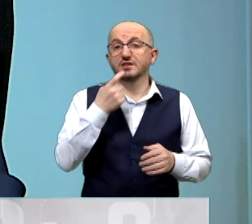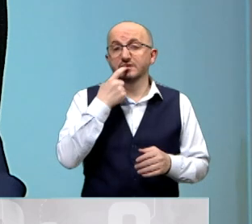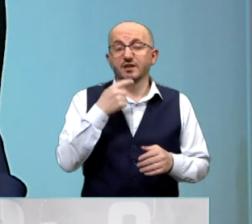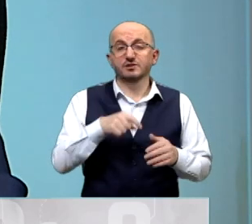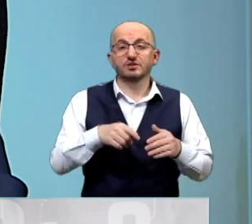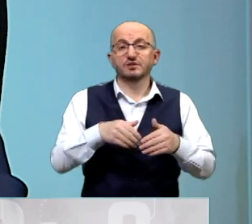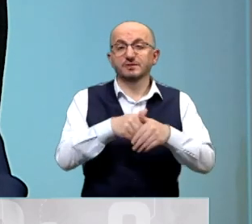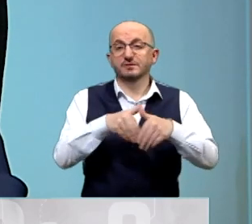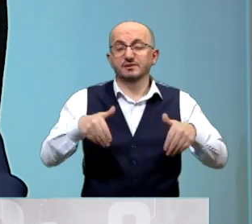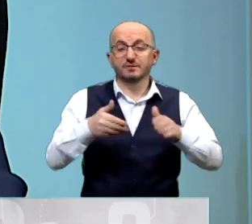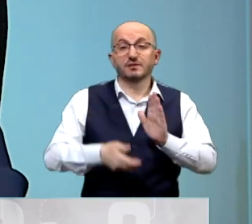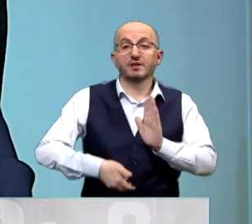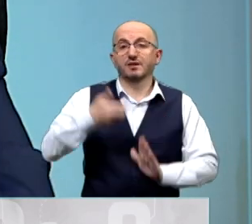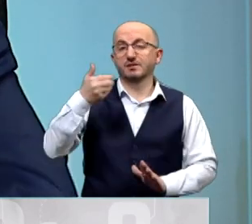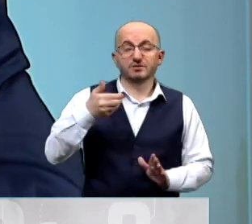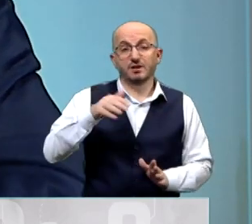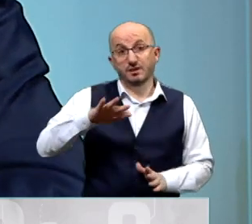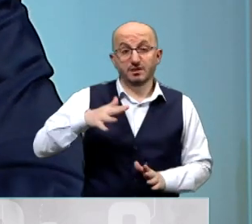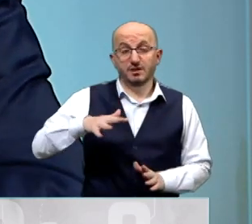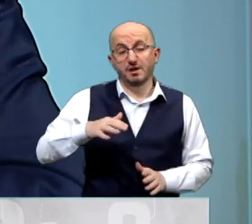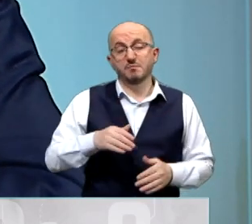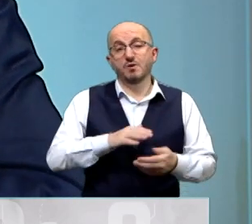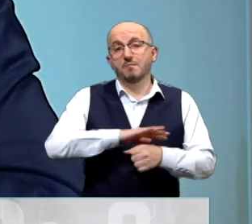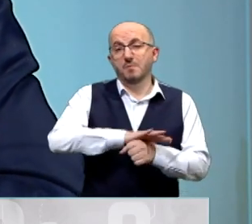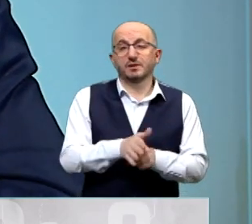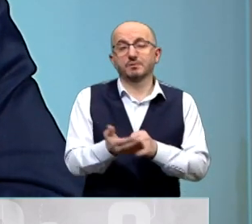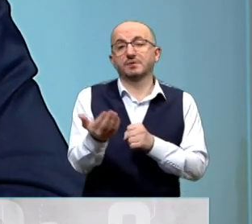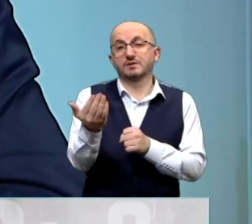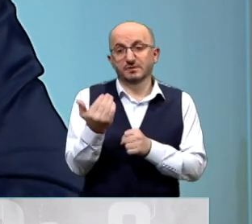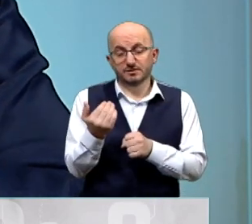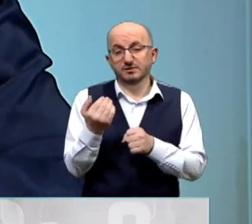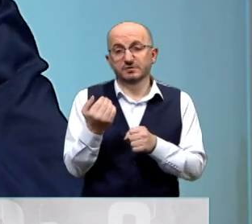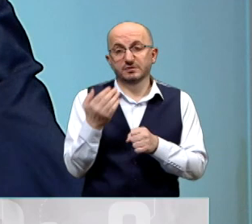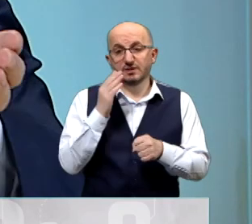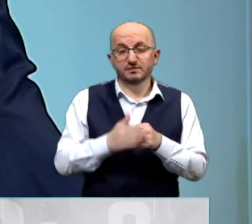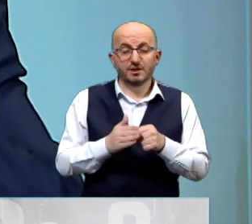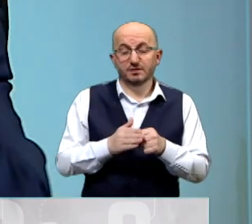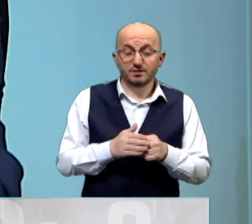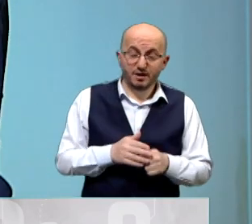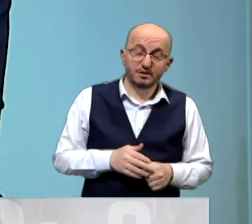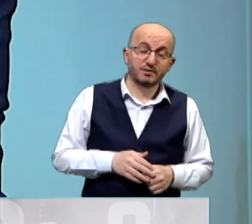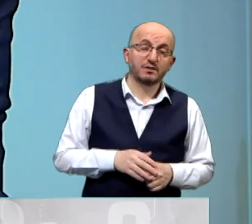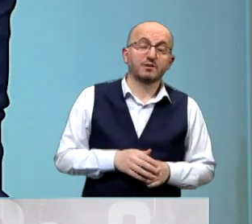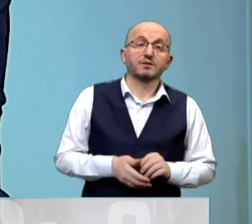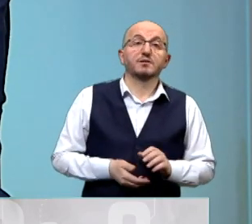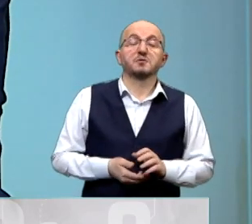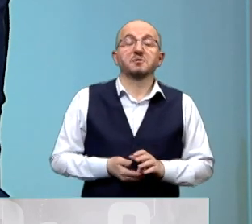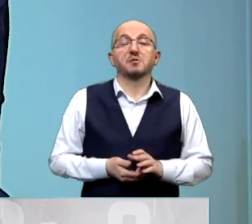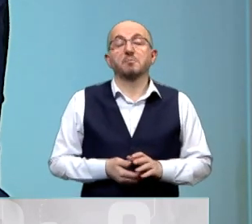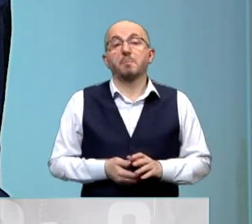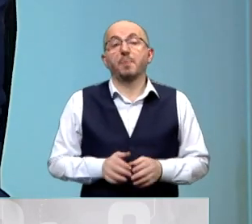ve Belki bu pandeminin getirdikleri öyle zannediyorum arkadaşımıza Şimdi şunu söyleyeceğiz